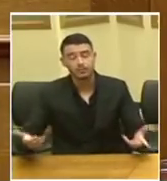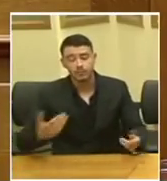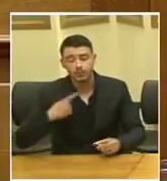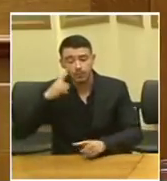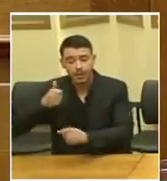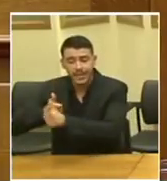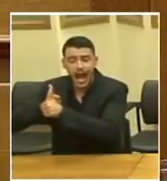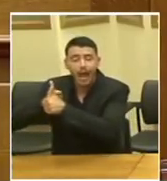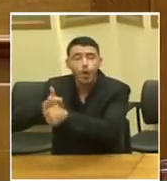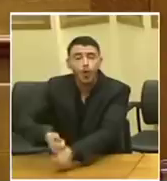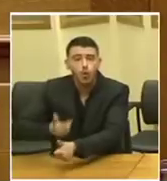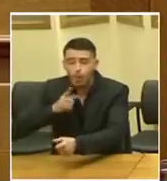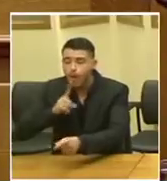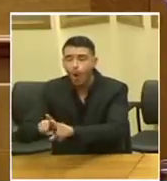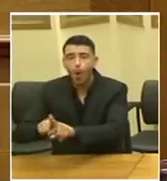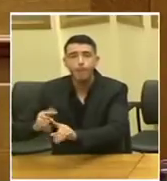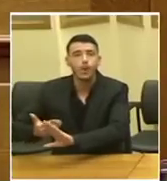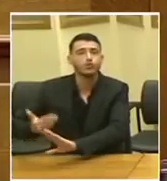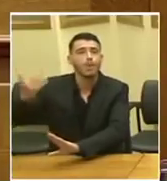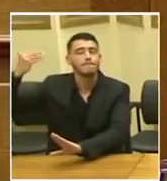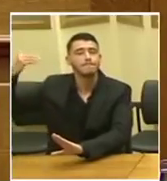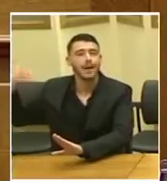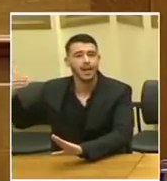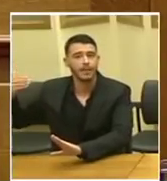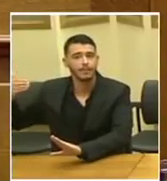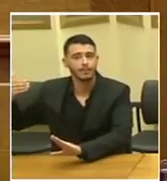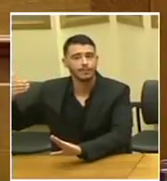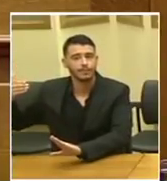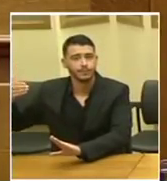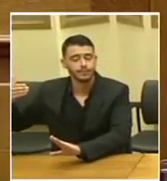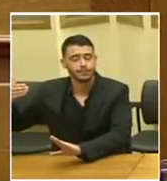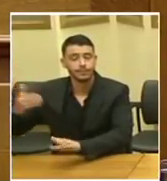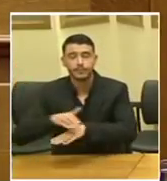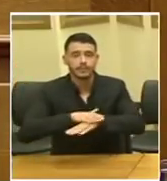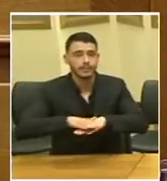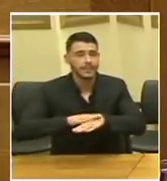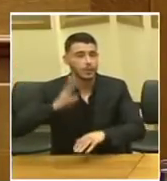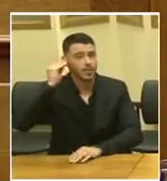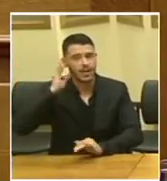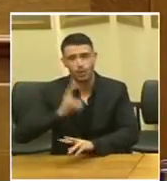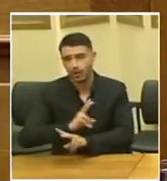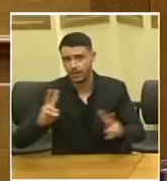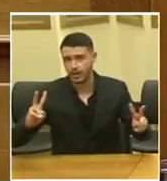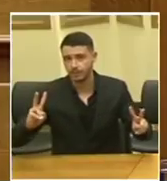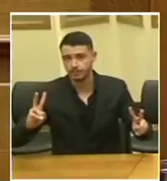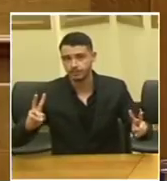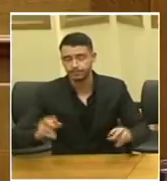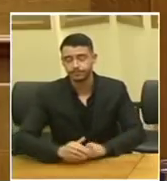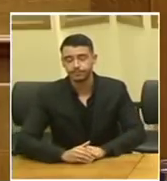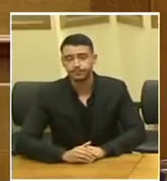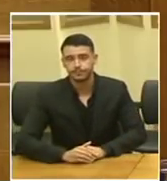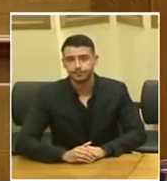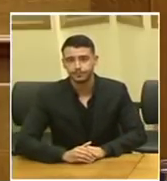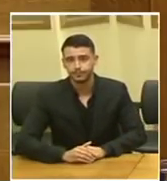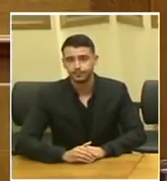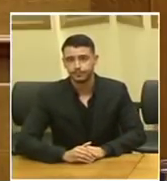διεθνή αναθεωρητισμού. Θεωρείτε ότι δεν ισχύουν οι διεθνείς συνθήκες, ότι δεν πρέπει να τις πάρουμε υπόψη μας και θα πάμε και θα πούμε στον κύριο Μπορίσοφ που είναι